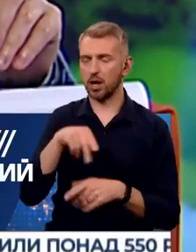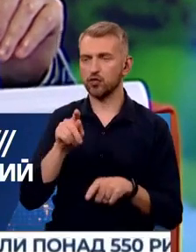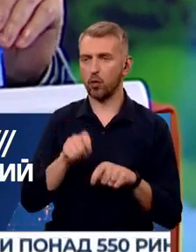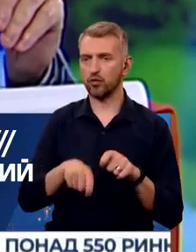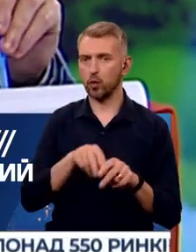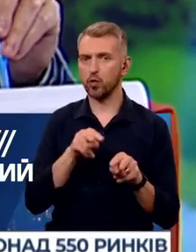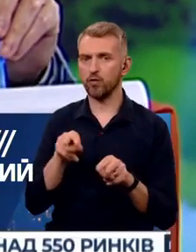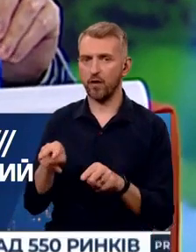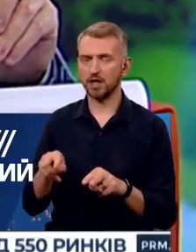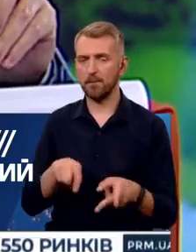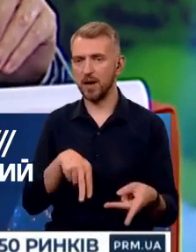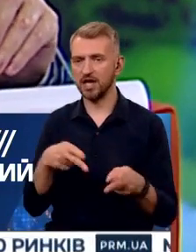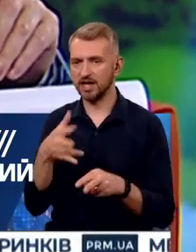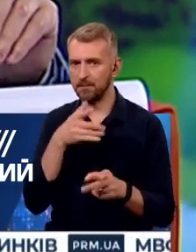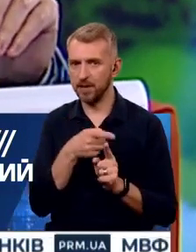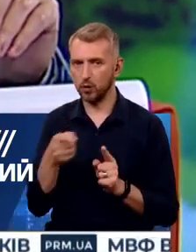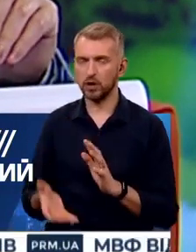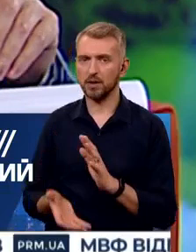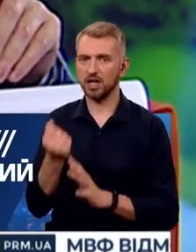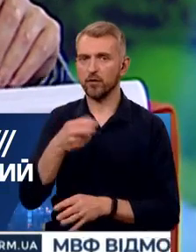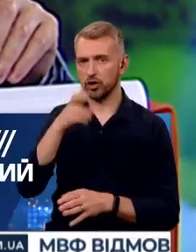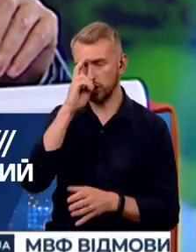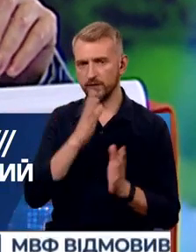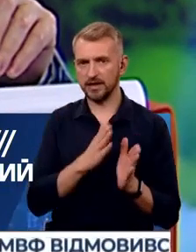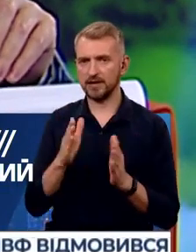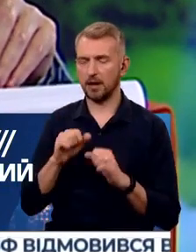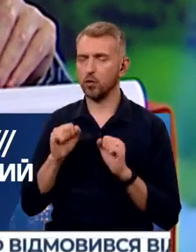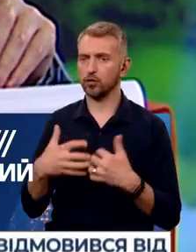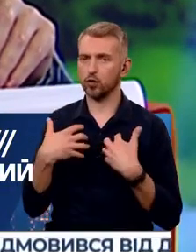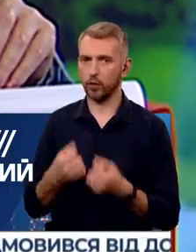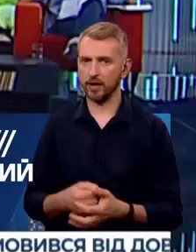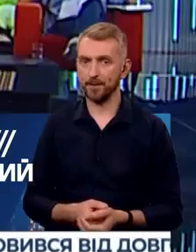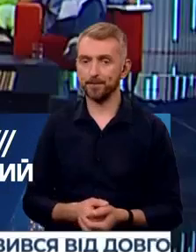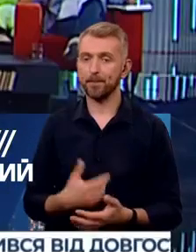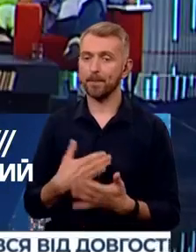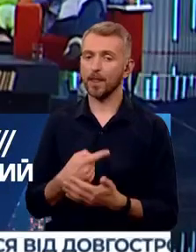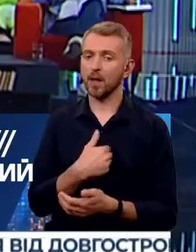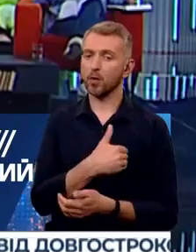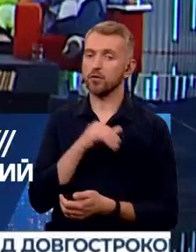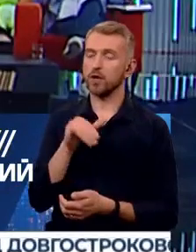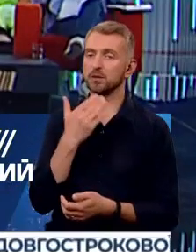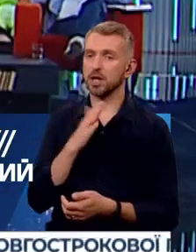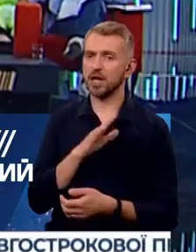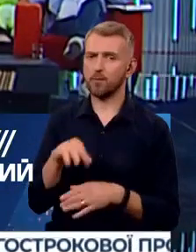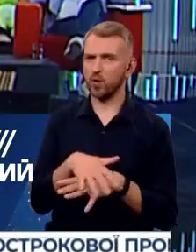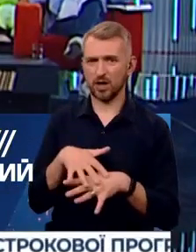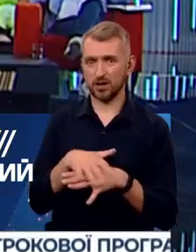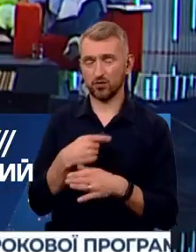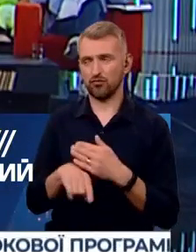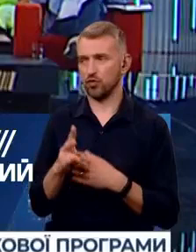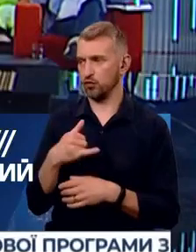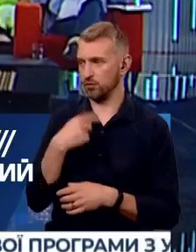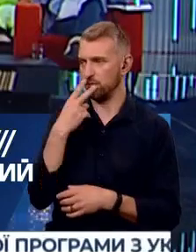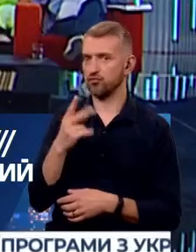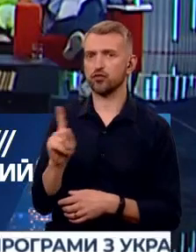перехідний період і підтримувати державні системи охорони здоров'я. От я хотів вас питати не про ринки, тому що ну, от ми